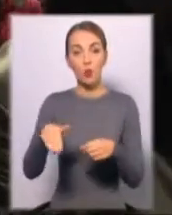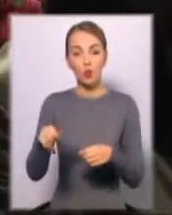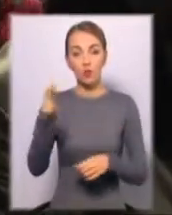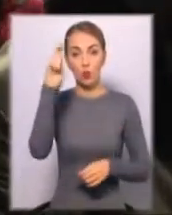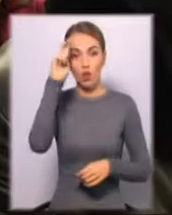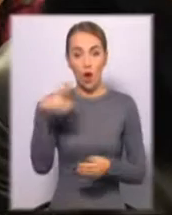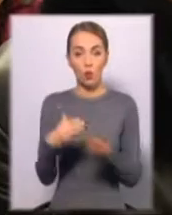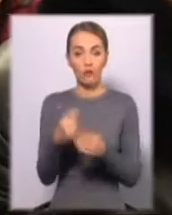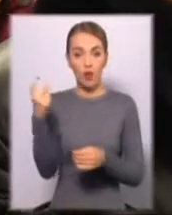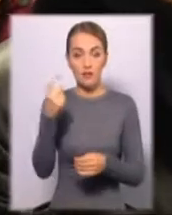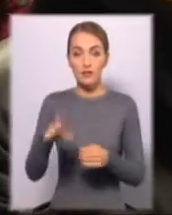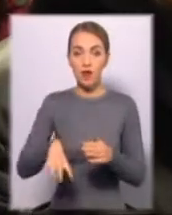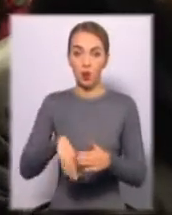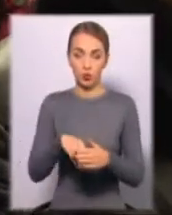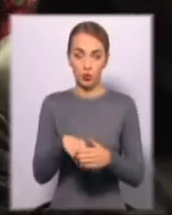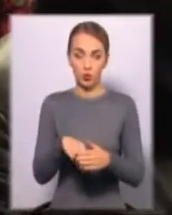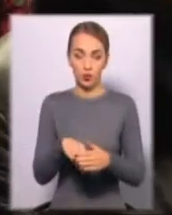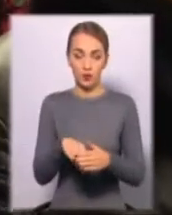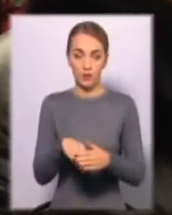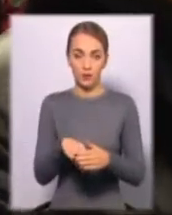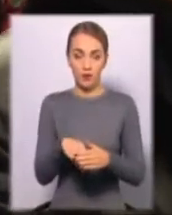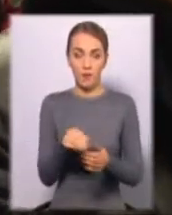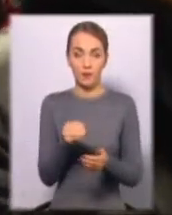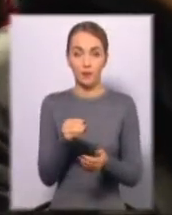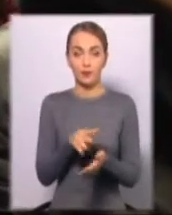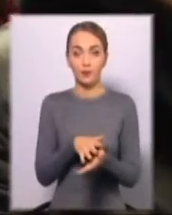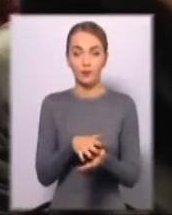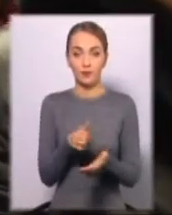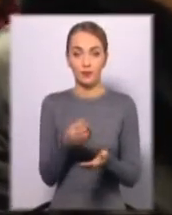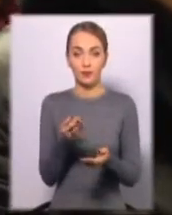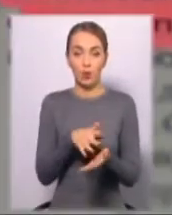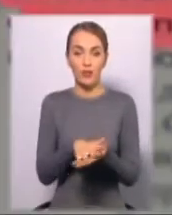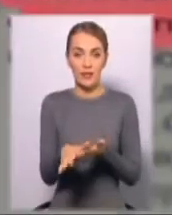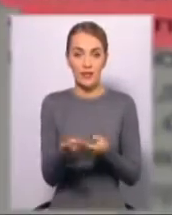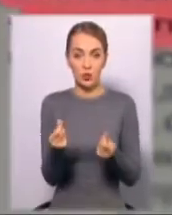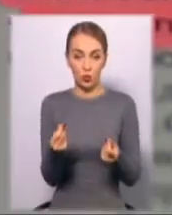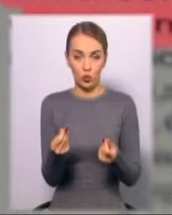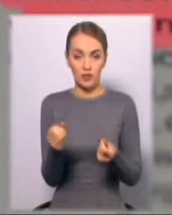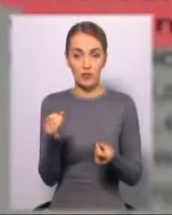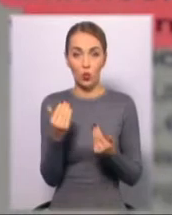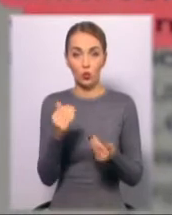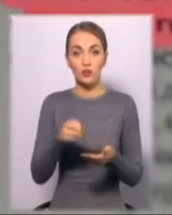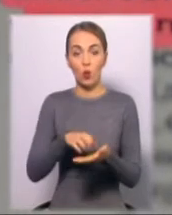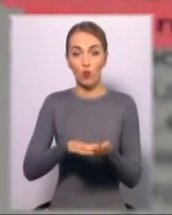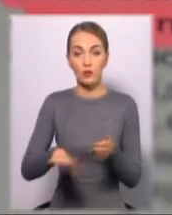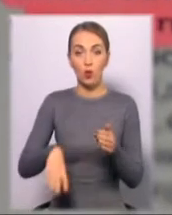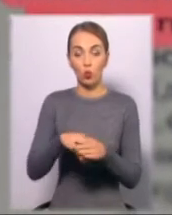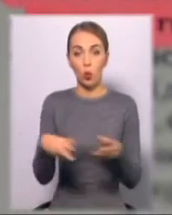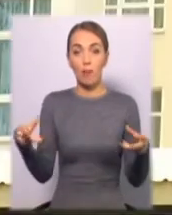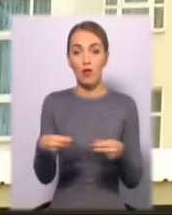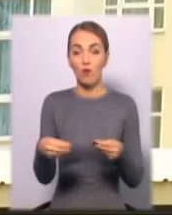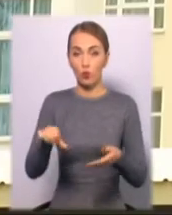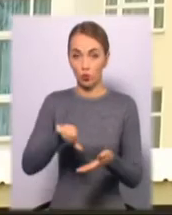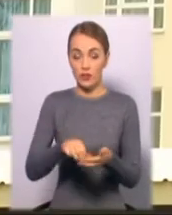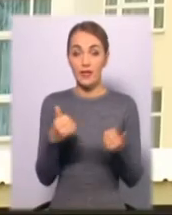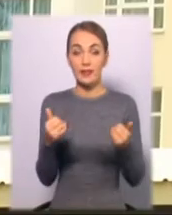комунальну власність за рахунок, а понесена вартість, якби понесені кошти, йому зараховують за рахунок пайової участі.